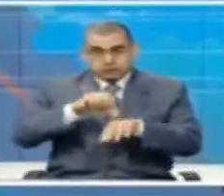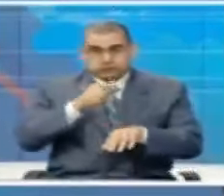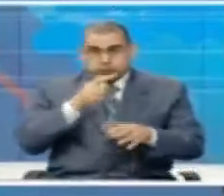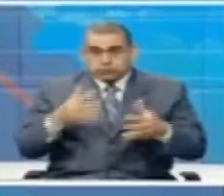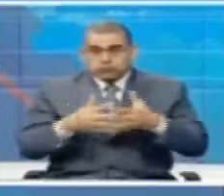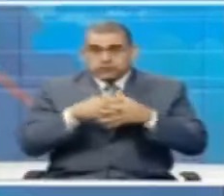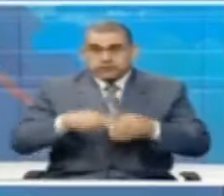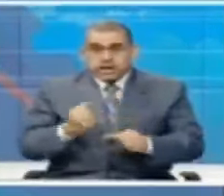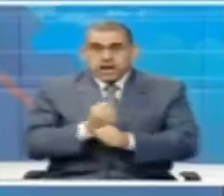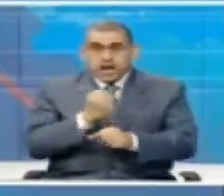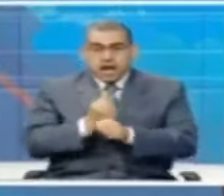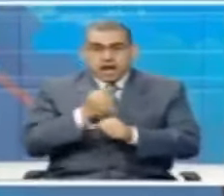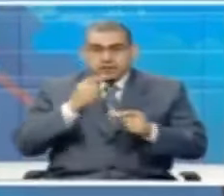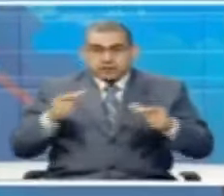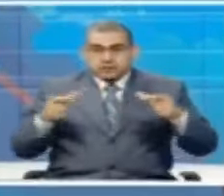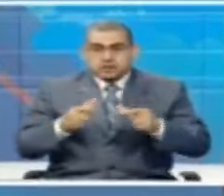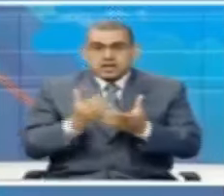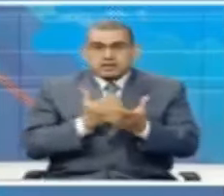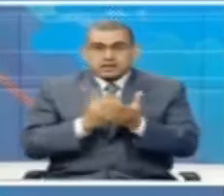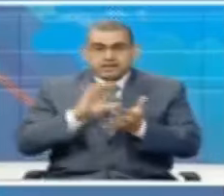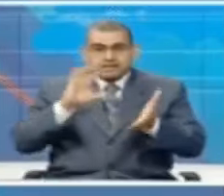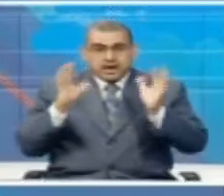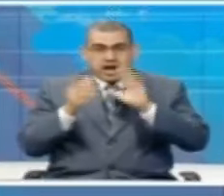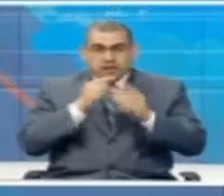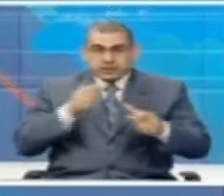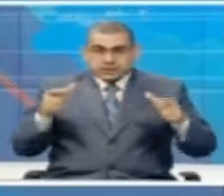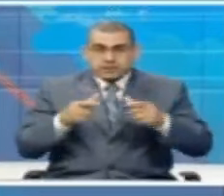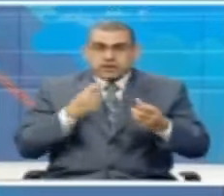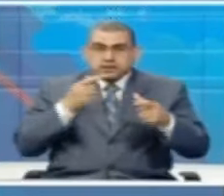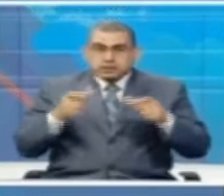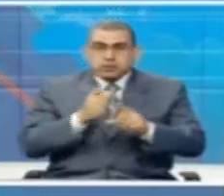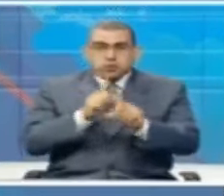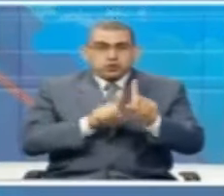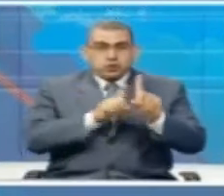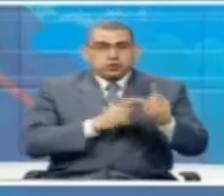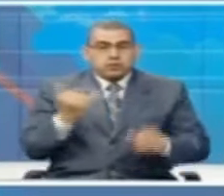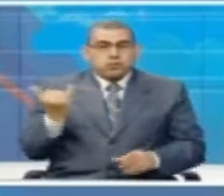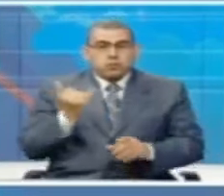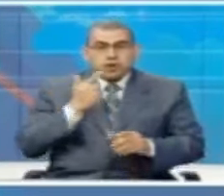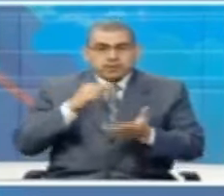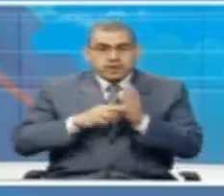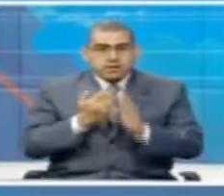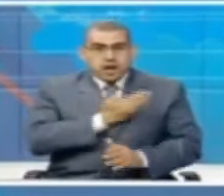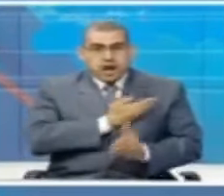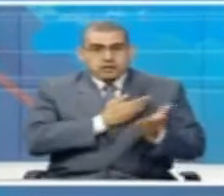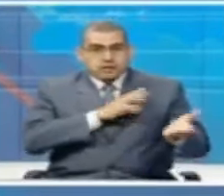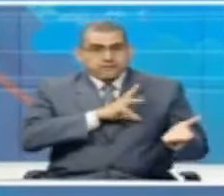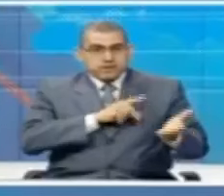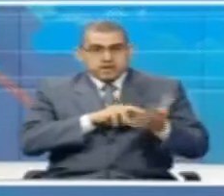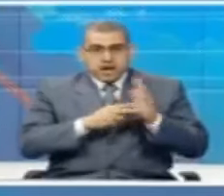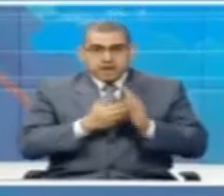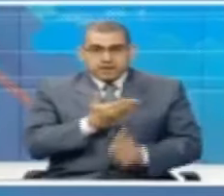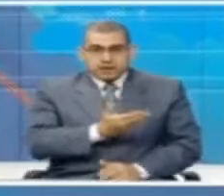الرياض للمشاركة في أعمال المنتدى الاقتصادي العالمي وعقد اجتماعات وزارية مهمة حول الوضع في قطاع غزة